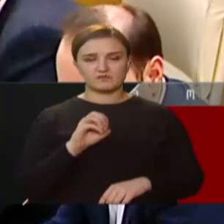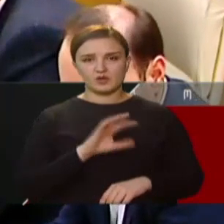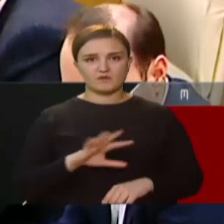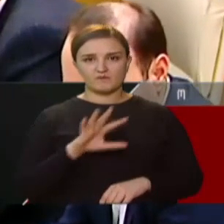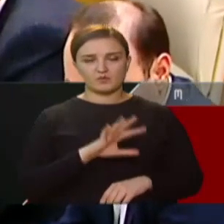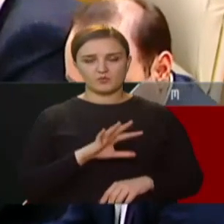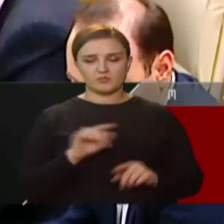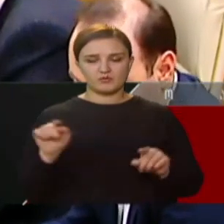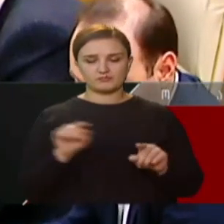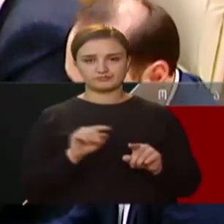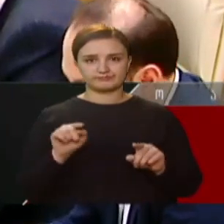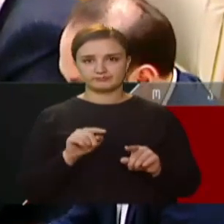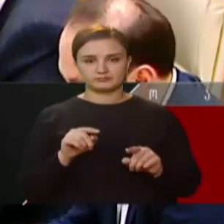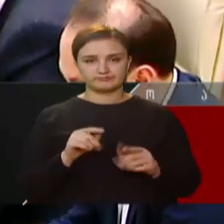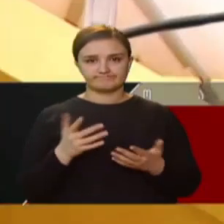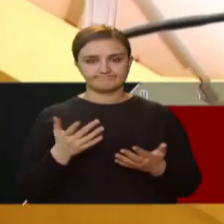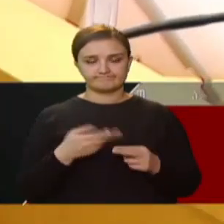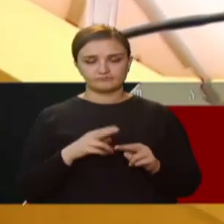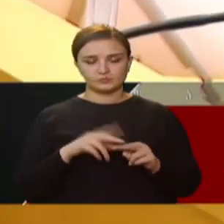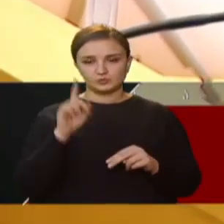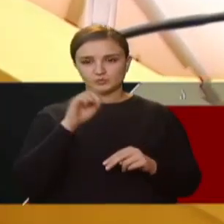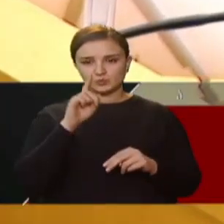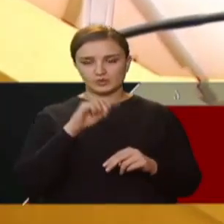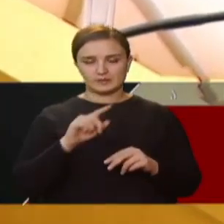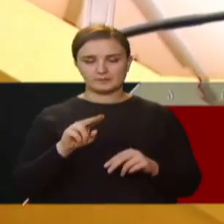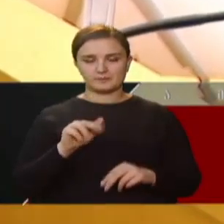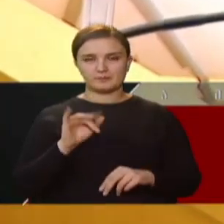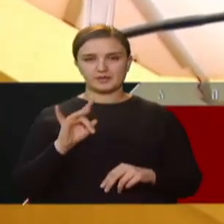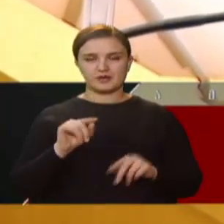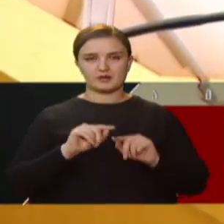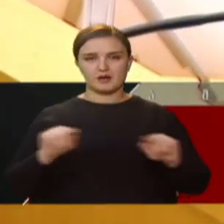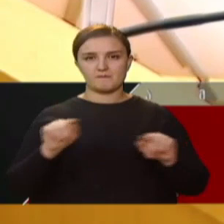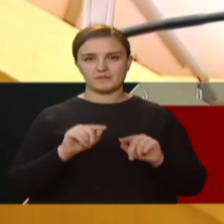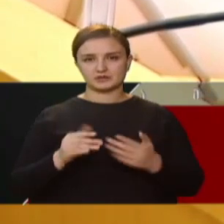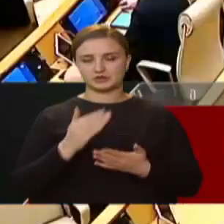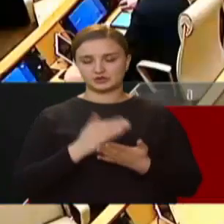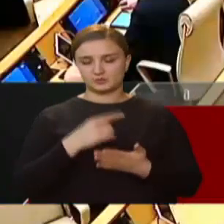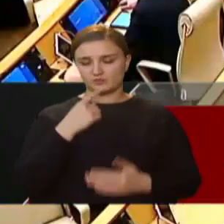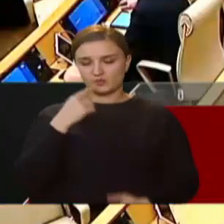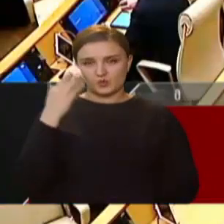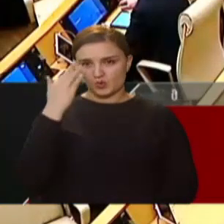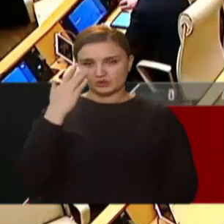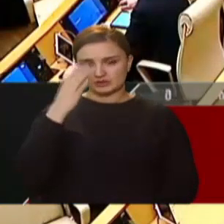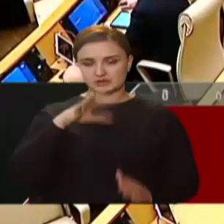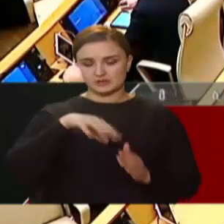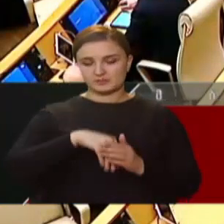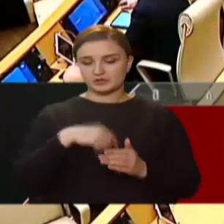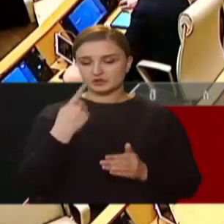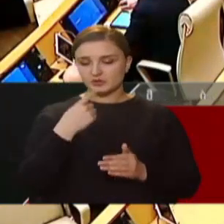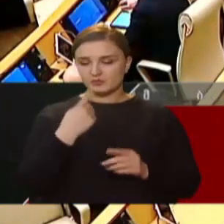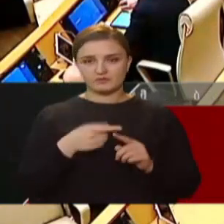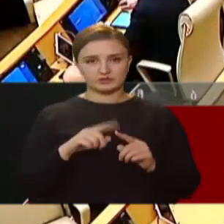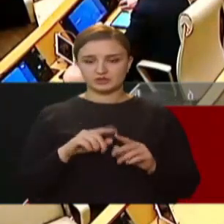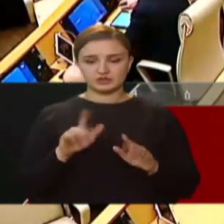შორის ტოლობის ნიშნის დასმას ტყუილზე დაფუძნებული პიარ კამპანიის შედეგად აფასებენ მმართველ გუნდში. Ქართულოცნებაში ამბობენ, რომ